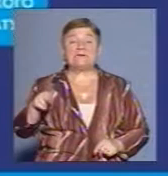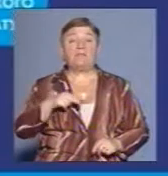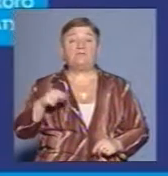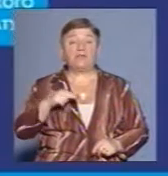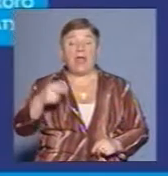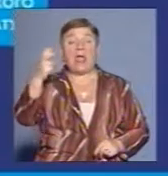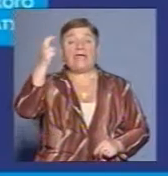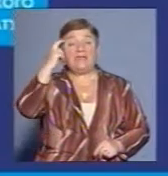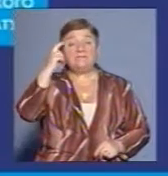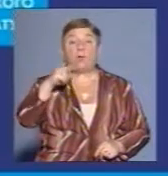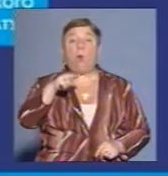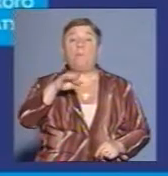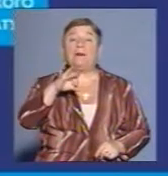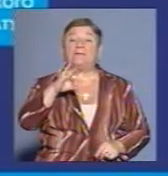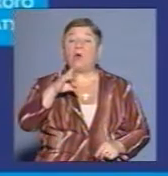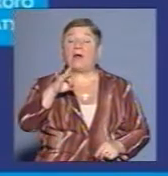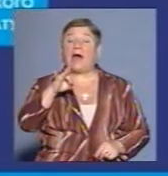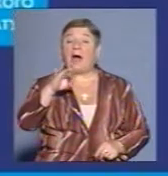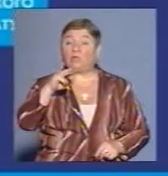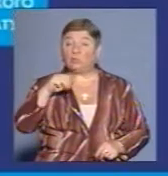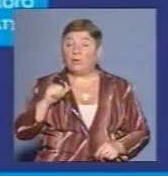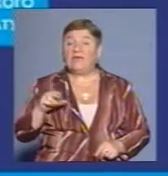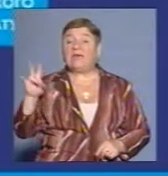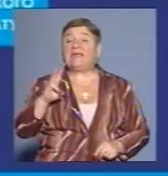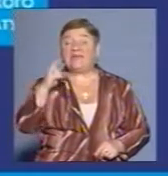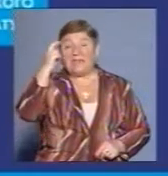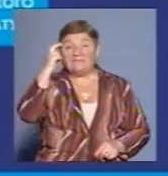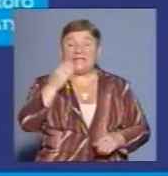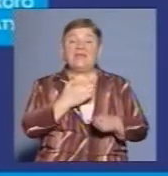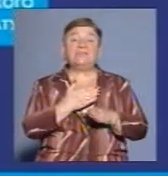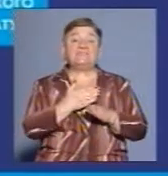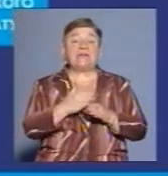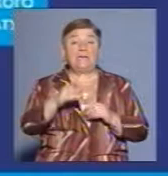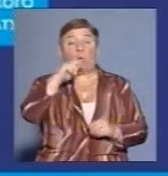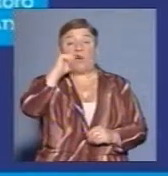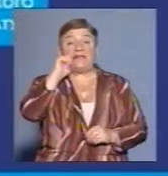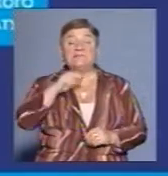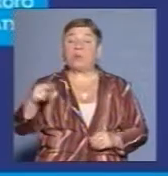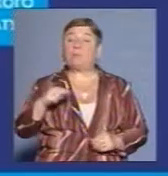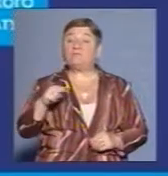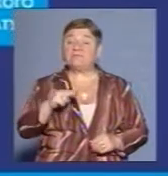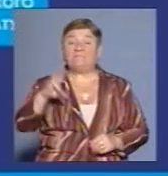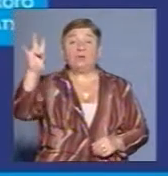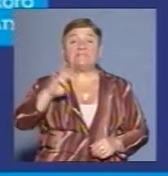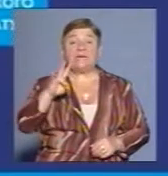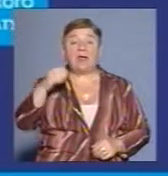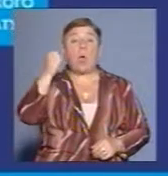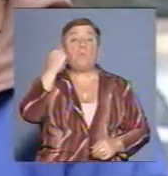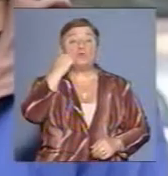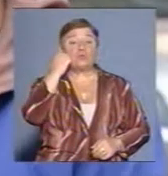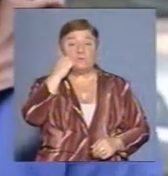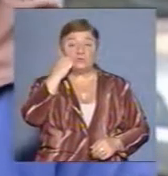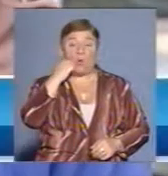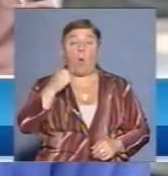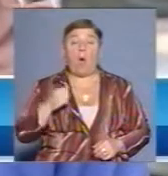Київського патріархату, Українська автокефальна православна церква і частина парафій Української православної церкви Московського патріархату.